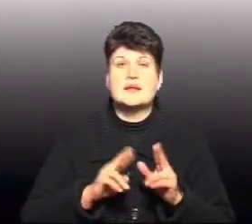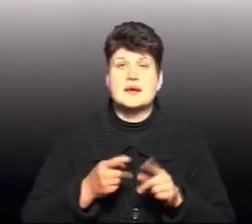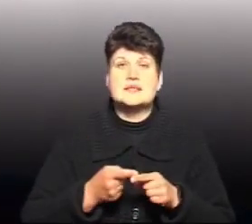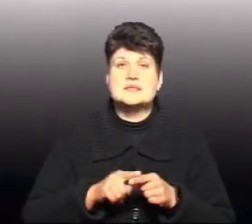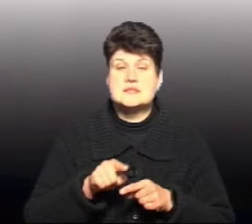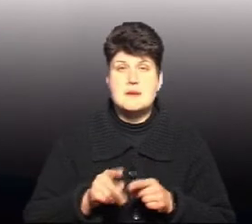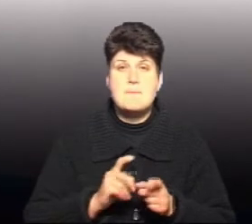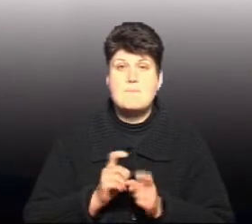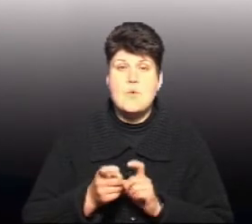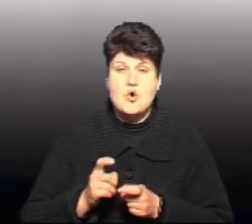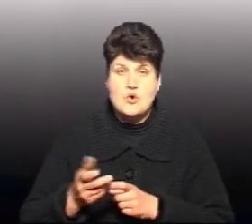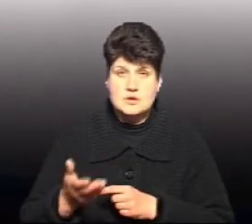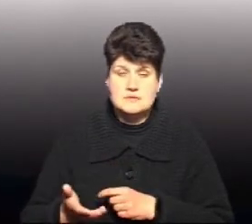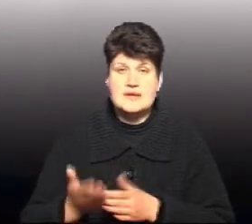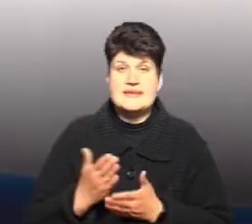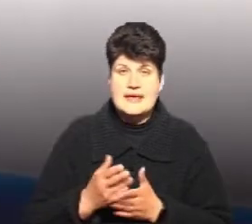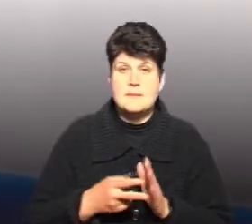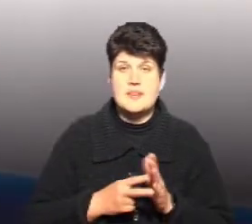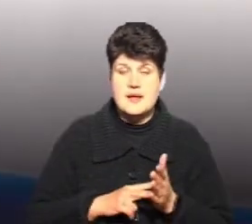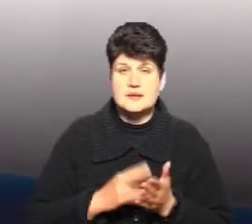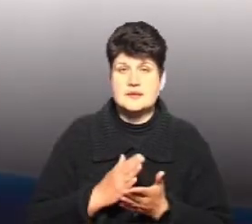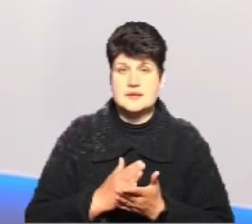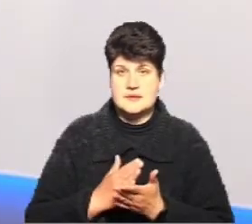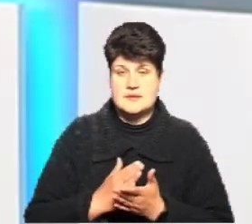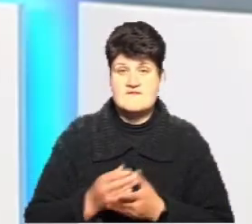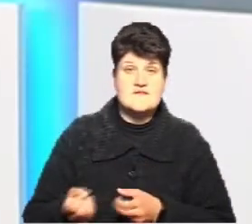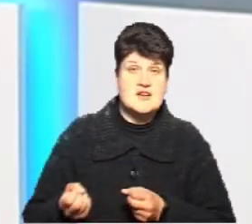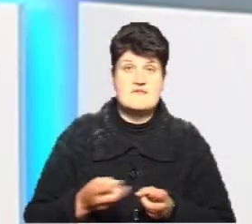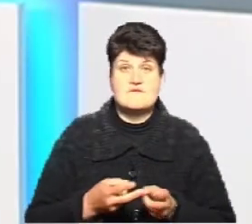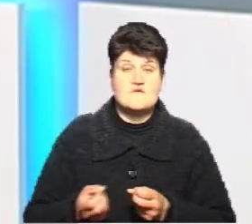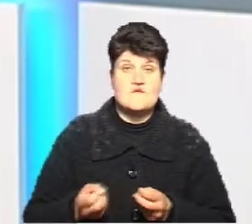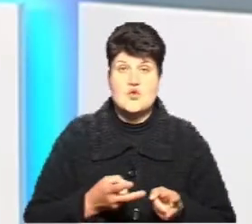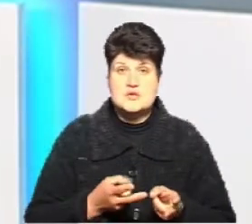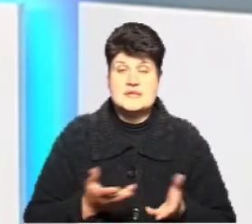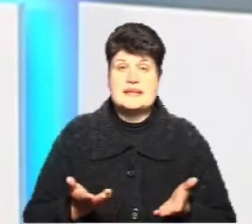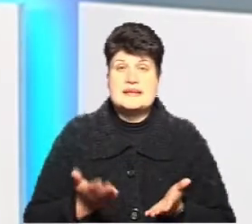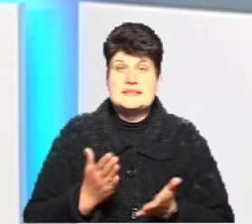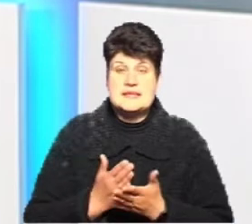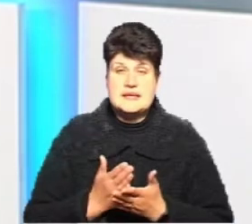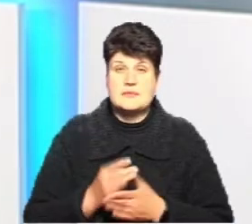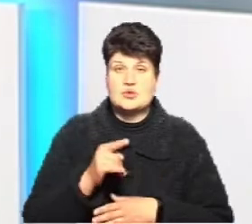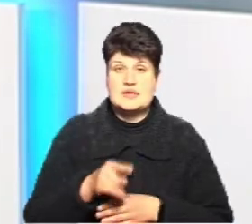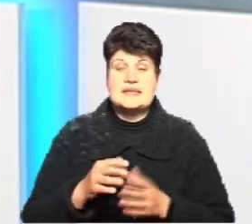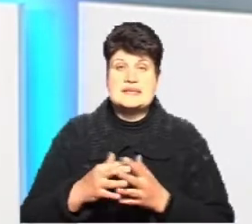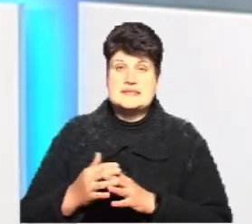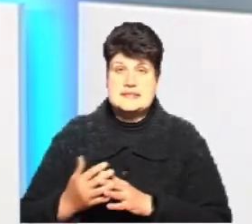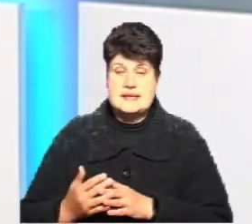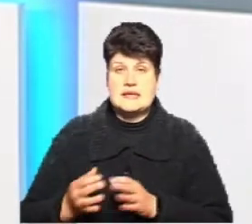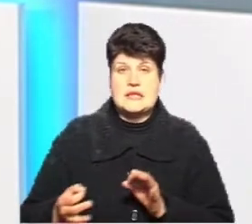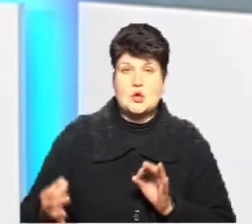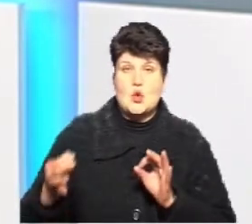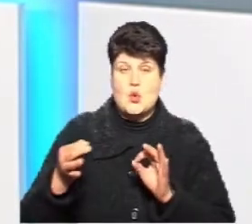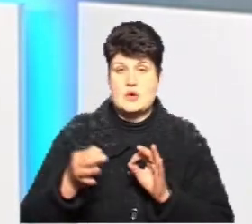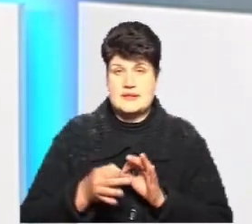тими смітниками? Ну, як вивозити? Десь є по тих селах, які знову ж доєдналися, є визначені